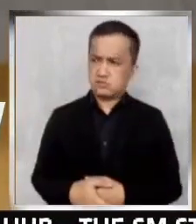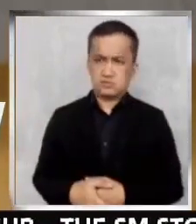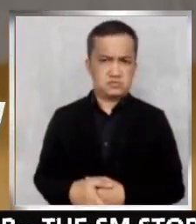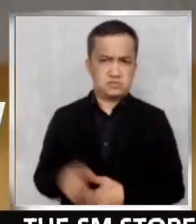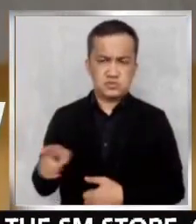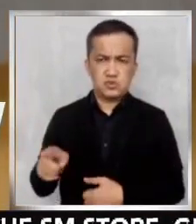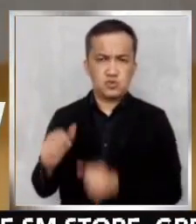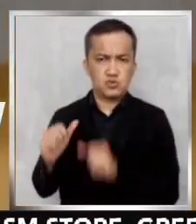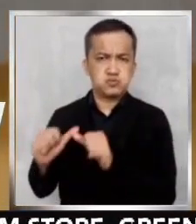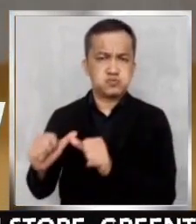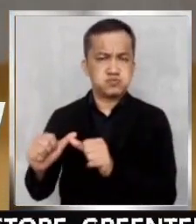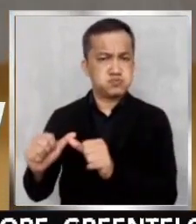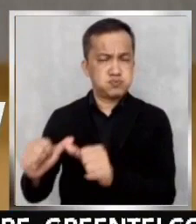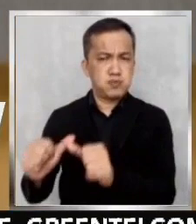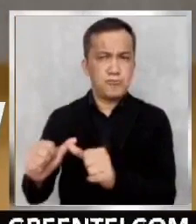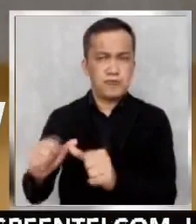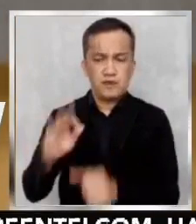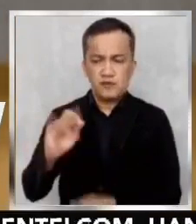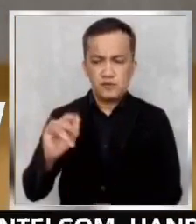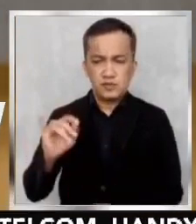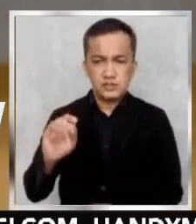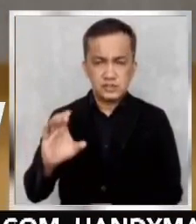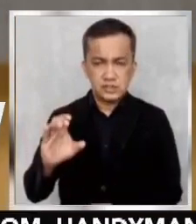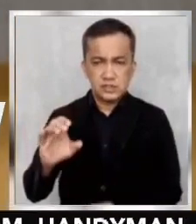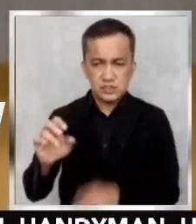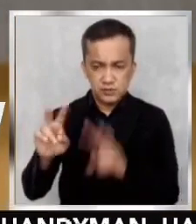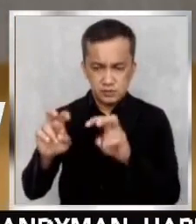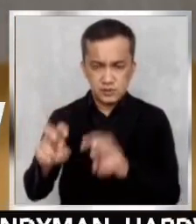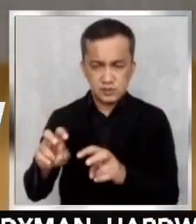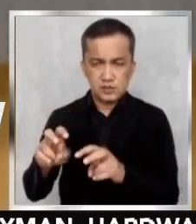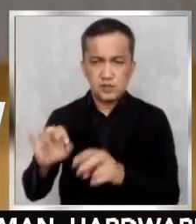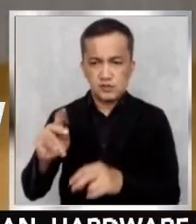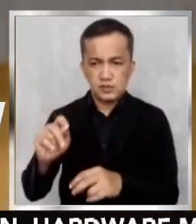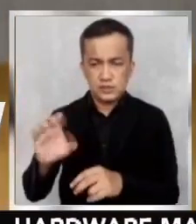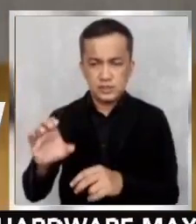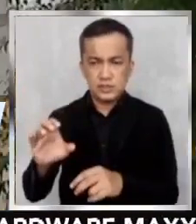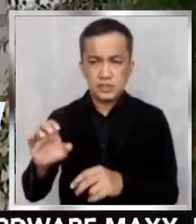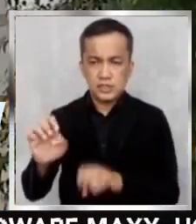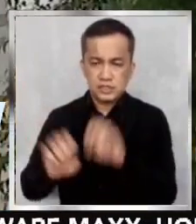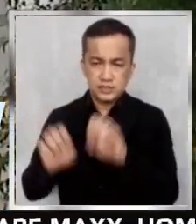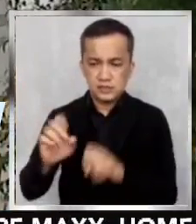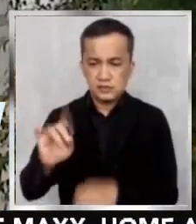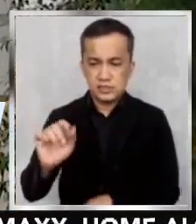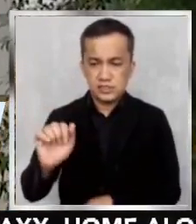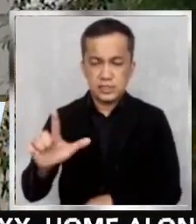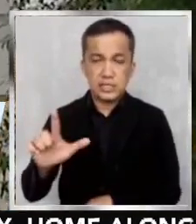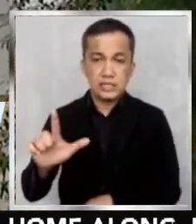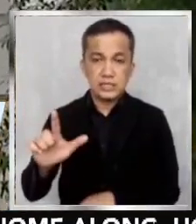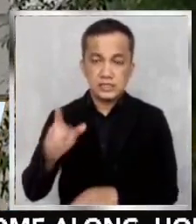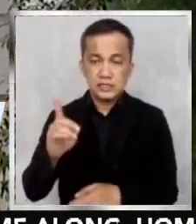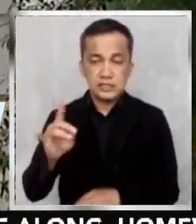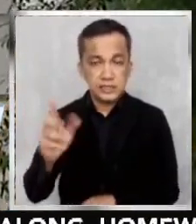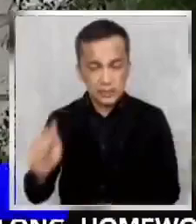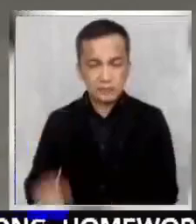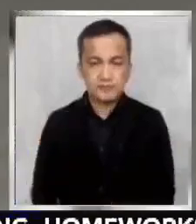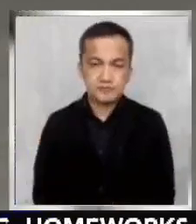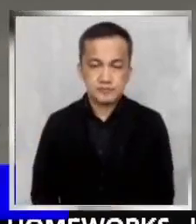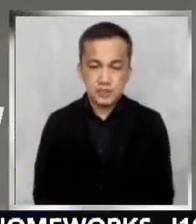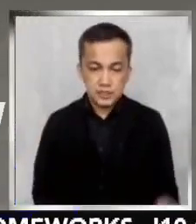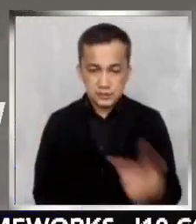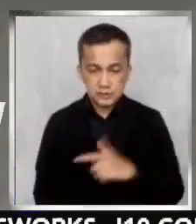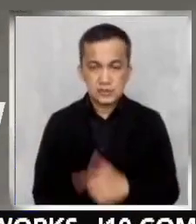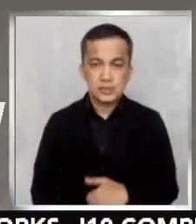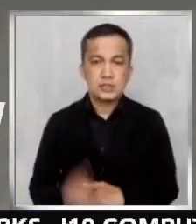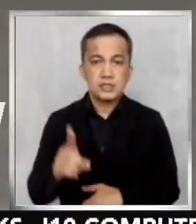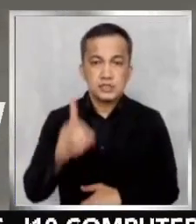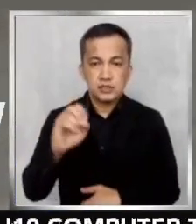tuloy-tuloy na rin po yung forensic investigation at forensic examination dun sa mga digital data. Ayon sa Department of Justice, nasa 1,000 pa ang mga